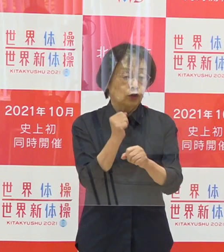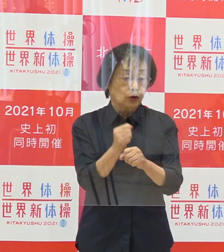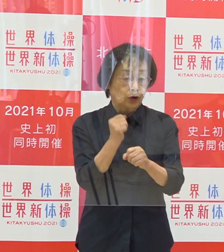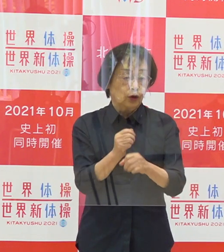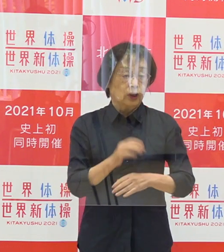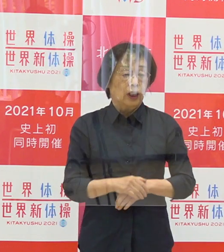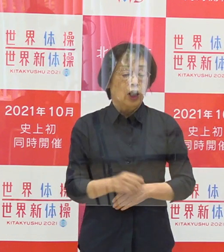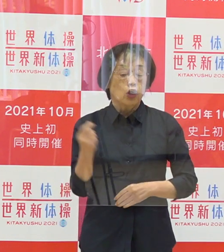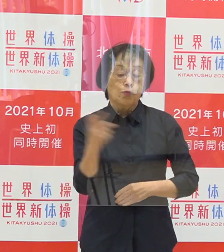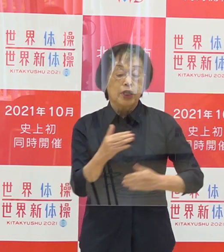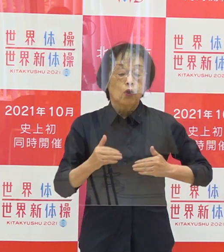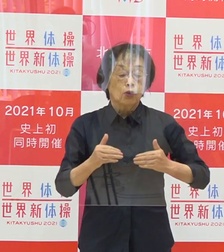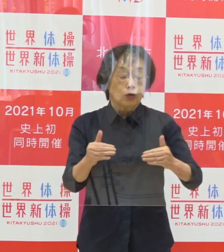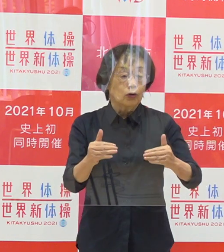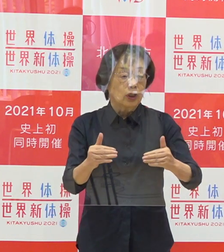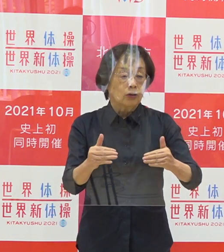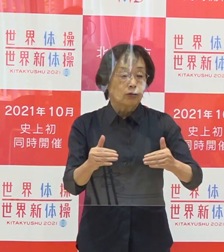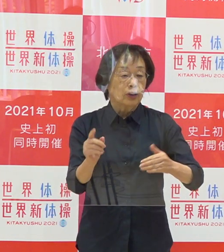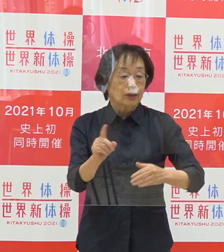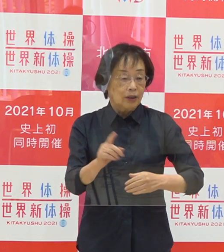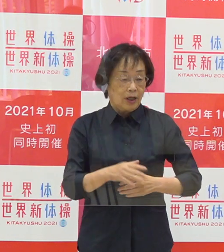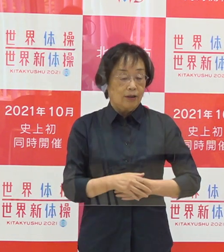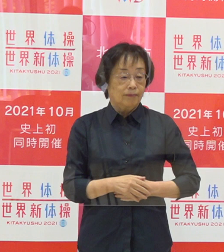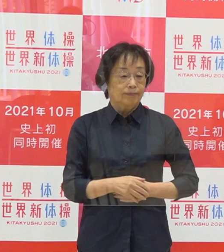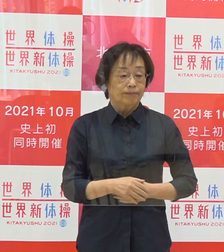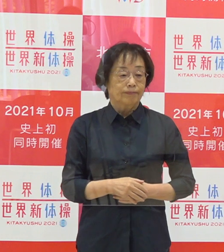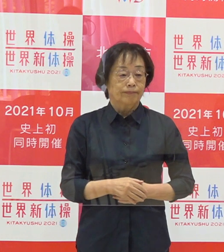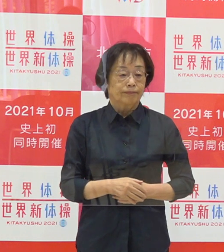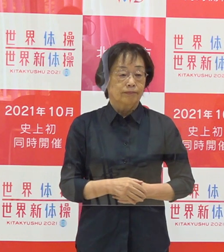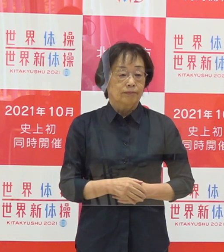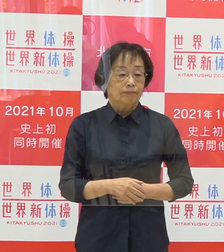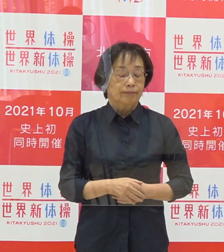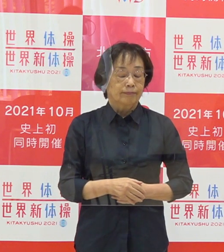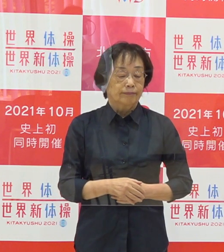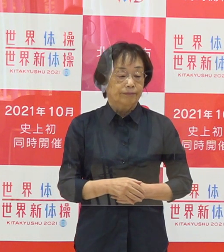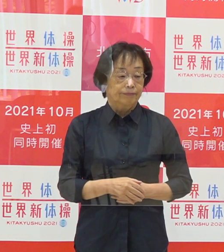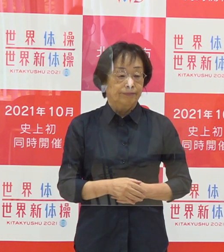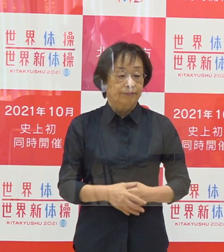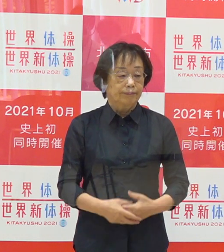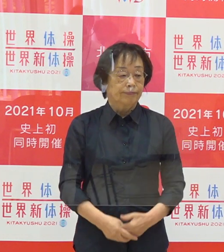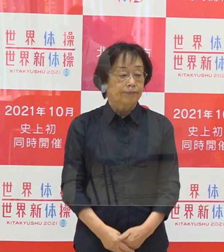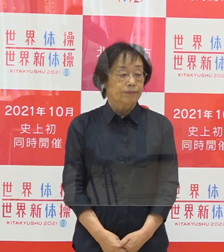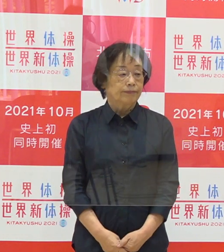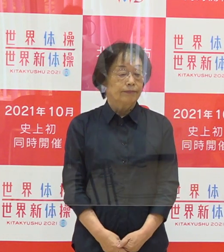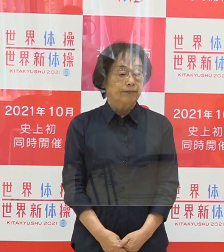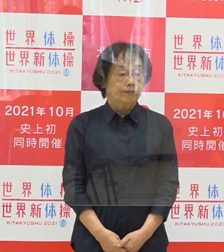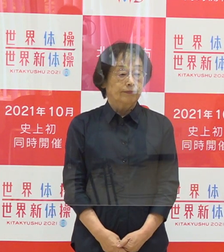スピードを調整するということではなくて、枠の管理で対応したいと思っております。以上でございます。